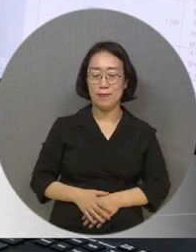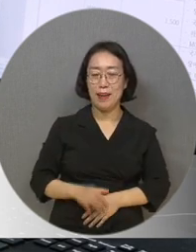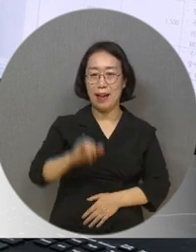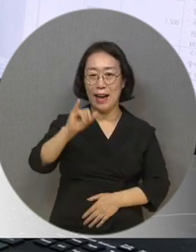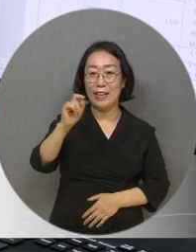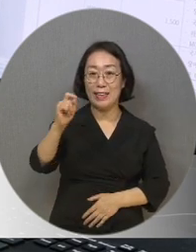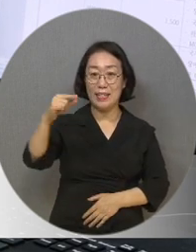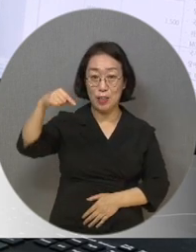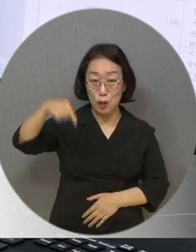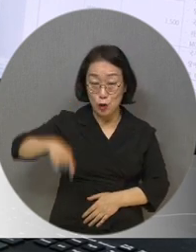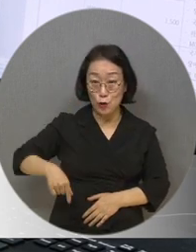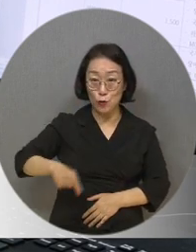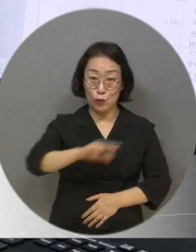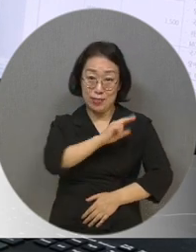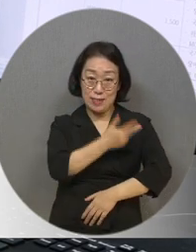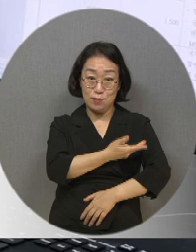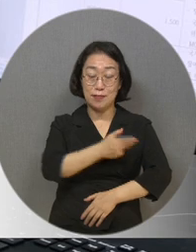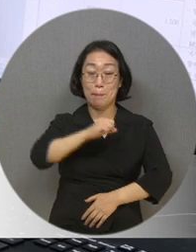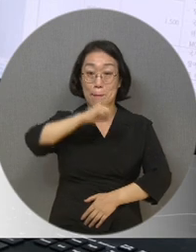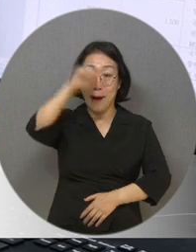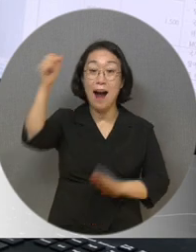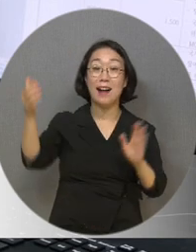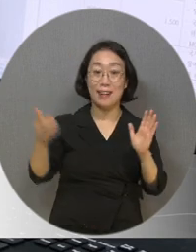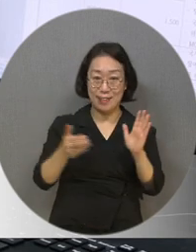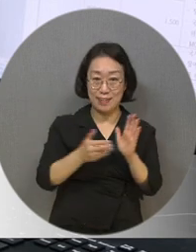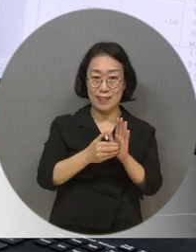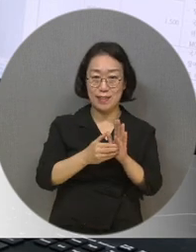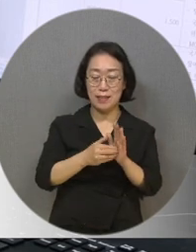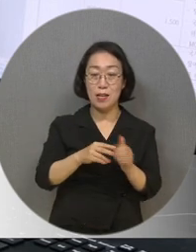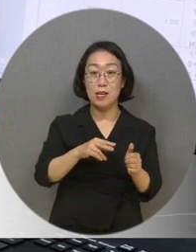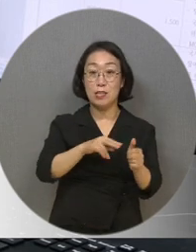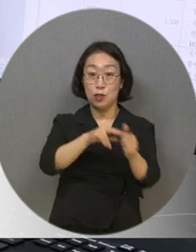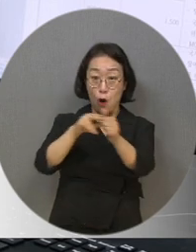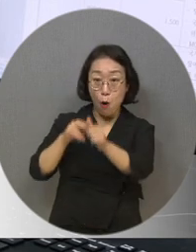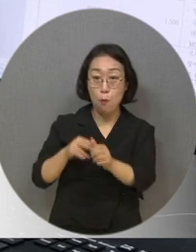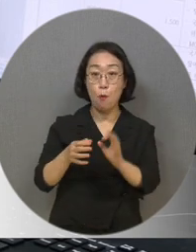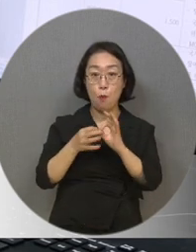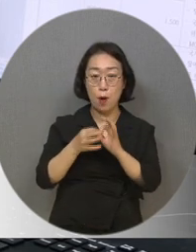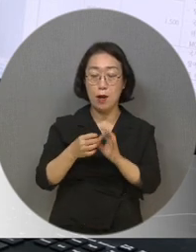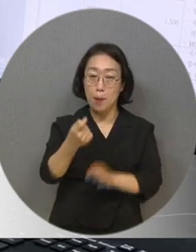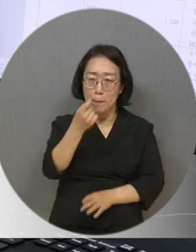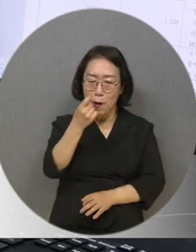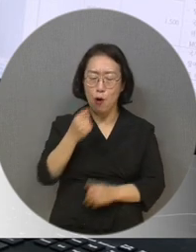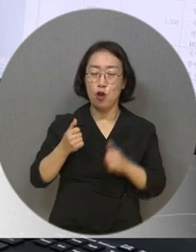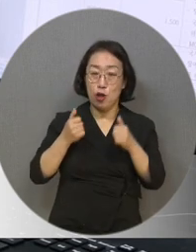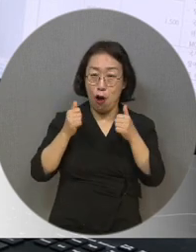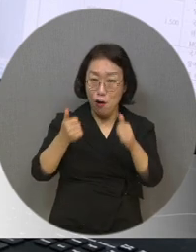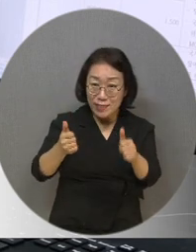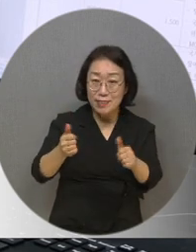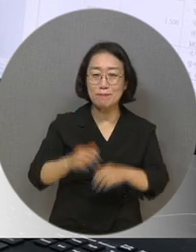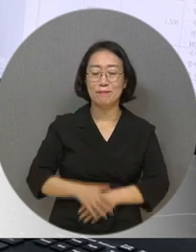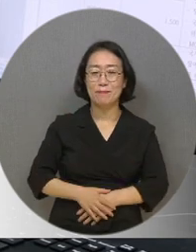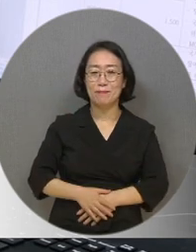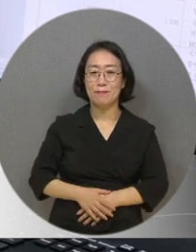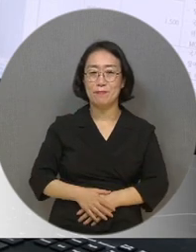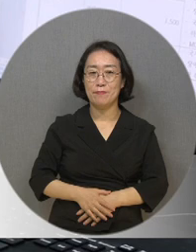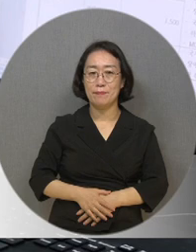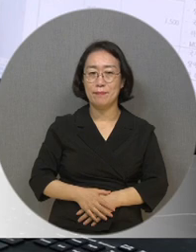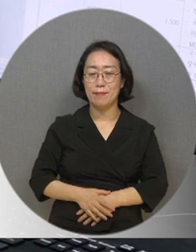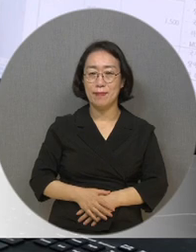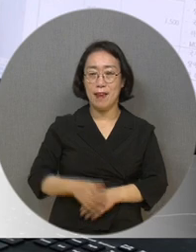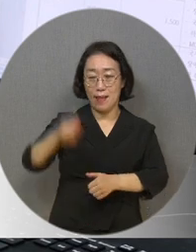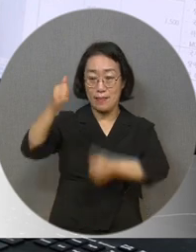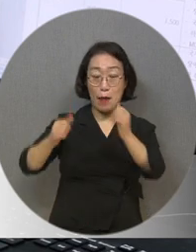ITQ 자격증을 취득하였고, 정보화 수업을 열심히 배워가지고